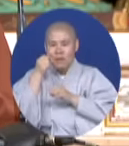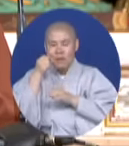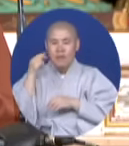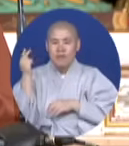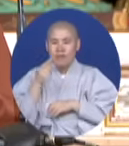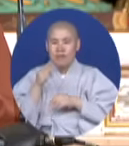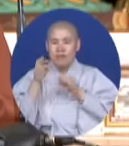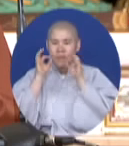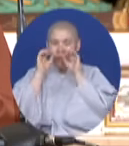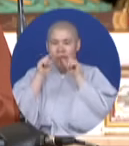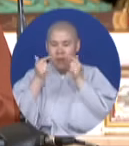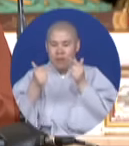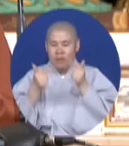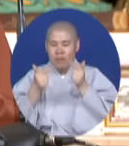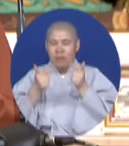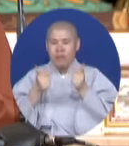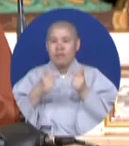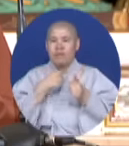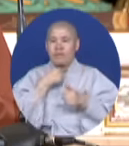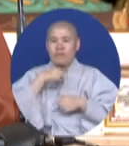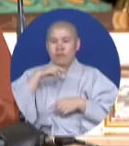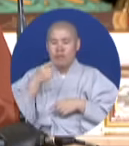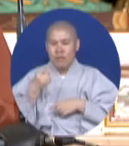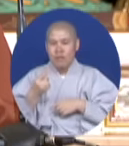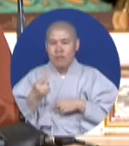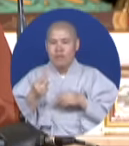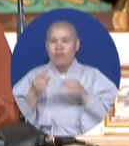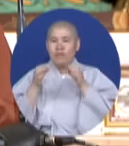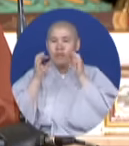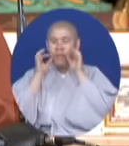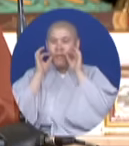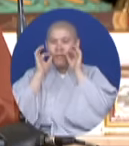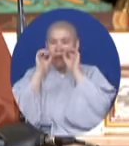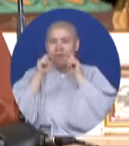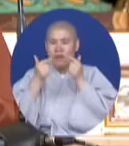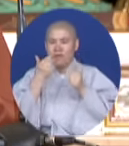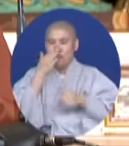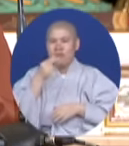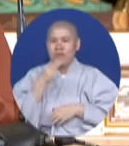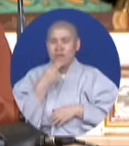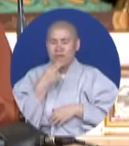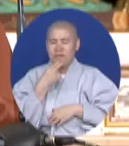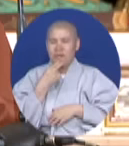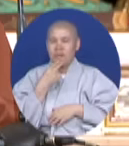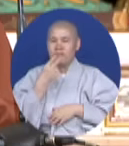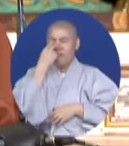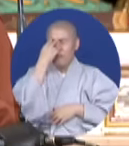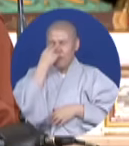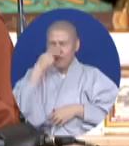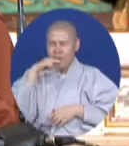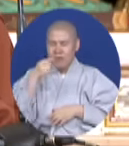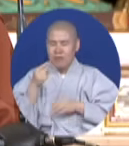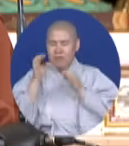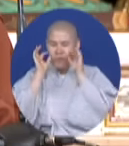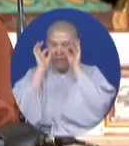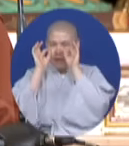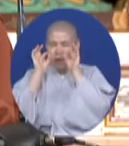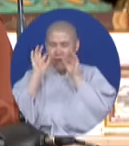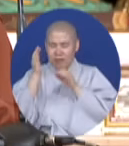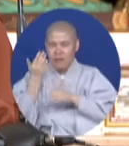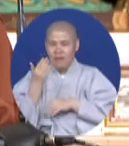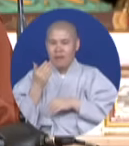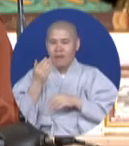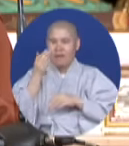이게 깨달음이에요. 눈을 볼래야 볼 수 없죠. 눈을 안 볼래야 안 볼 수 없죠. 눈을 감아도 보이거든요. 꼼꼼한 거